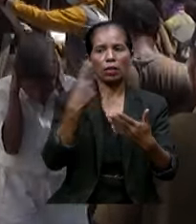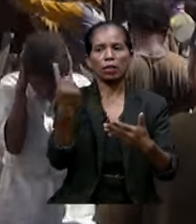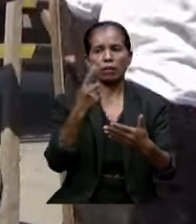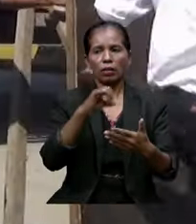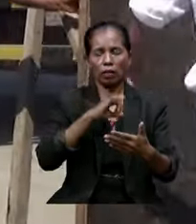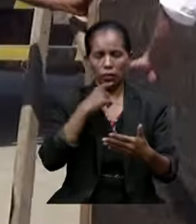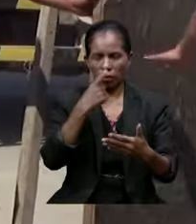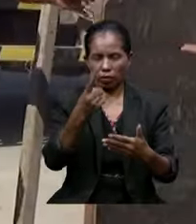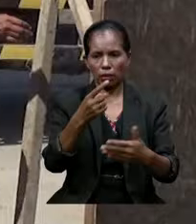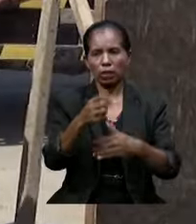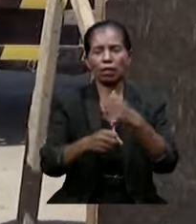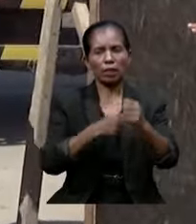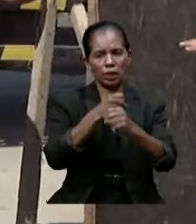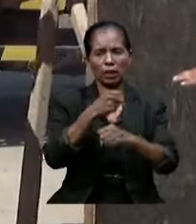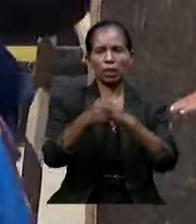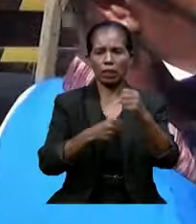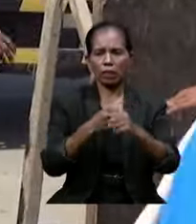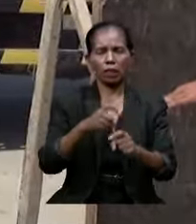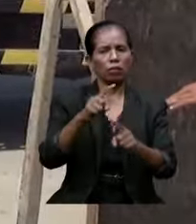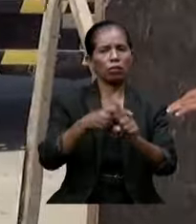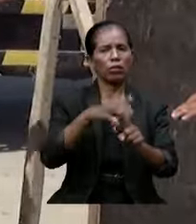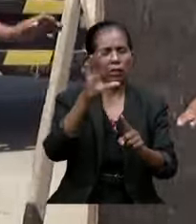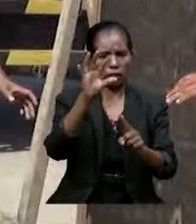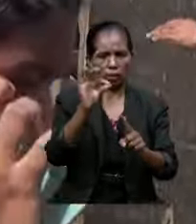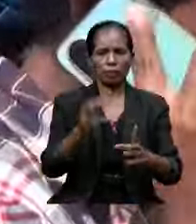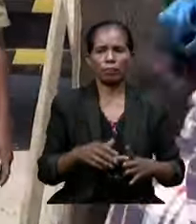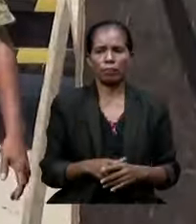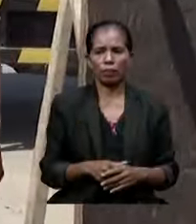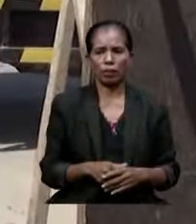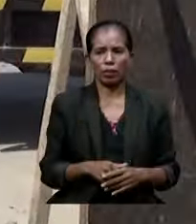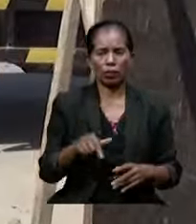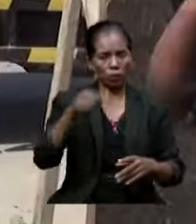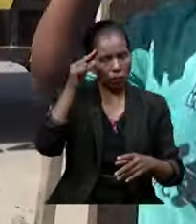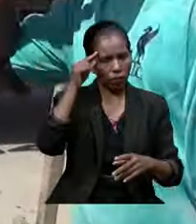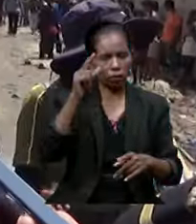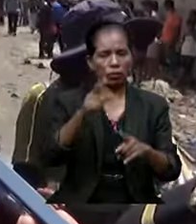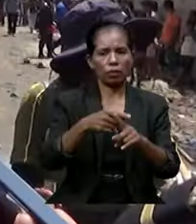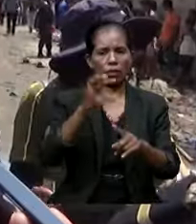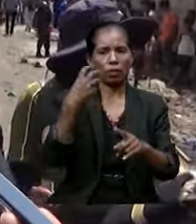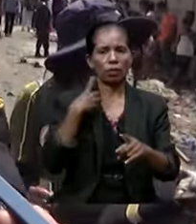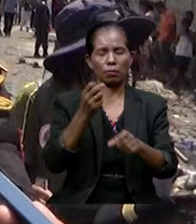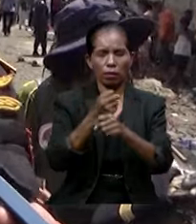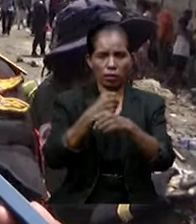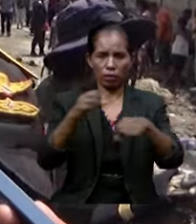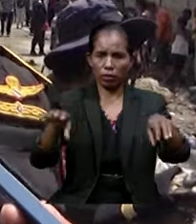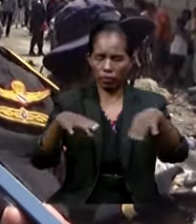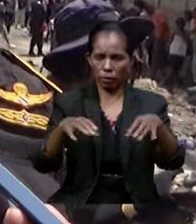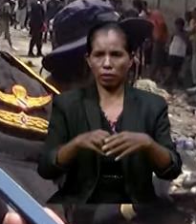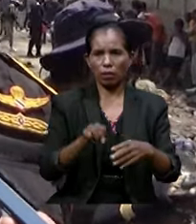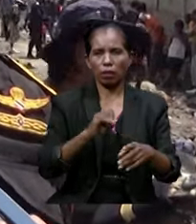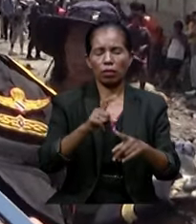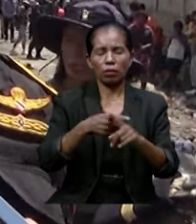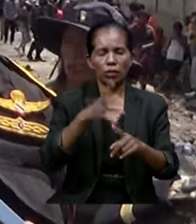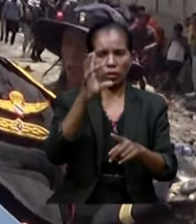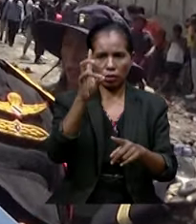fulanjir nela, então tina antiana. Ou ainda fulanciana. Ou no governo fulanciana, e também ralo o serviço. Aku halu fulan hitu